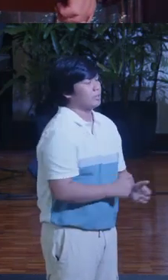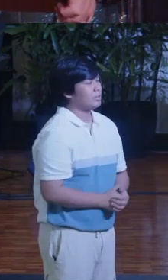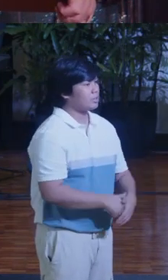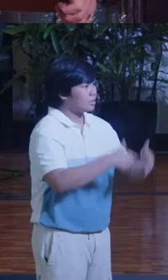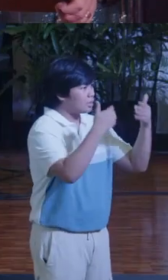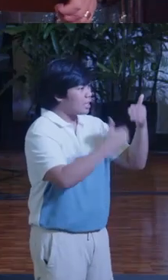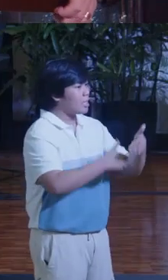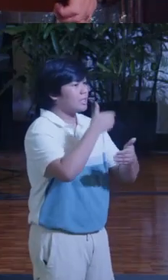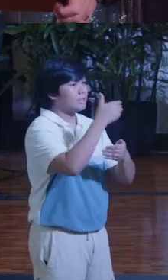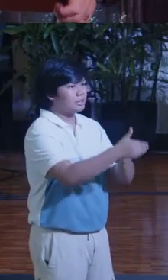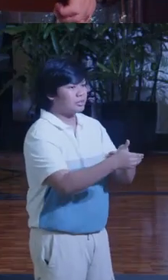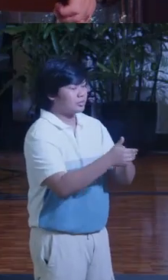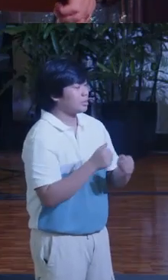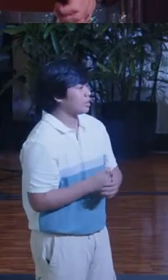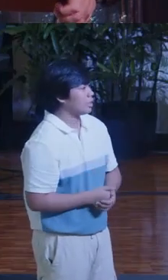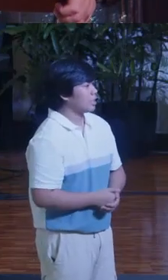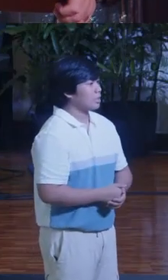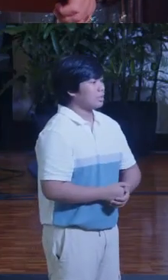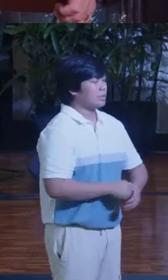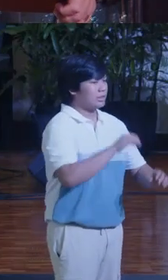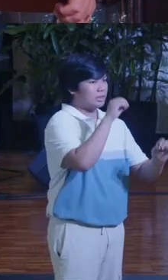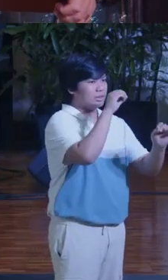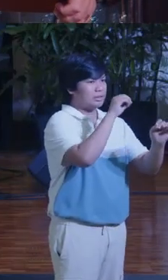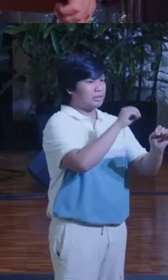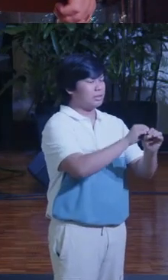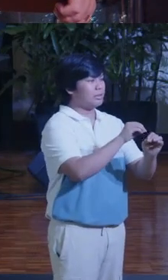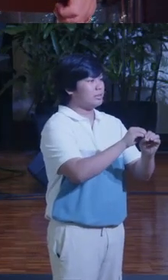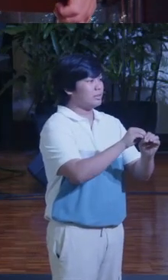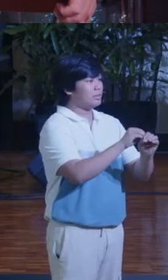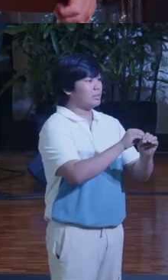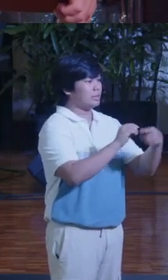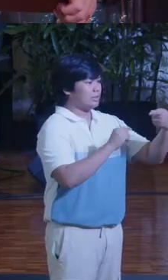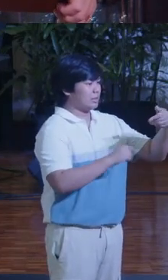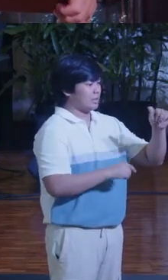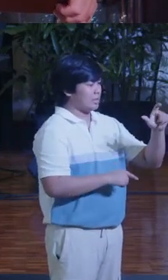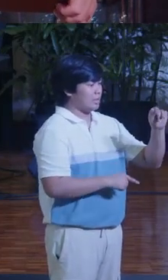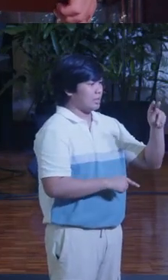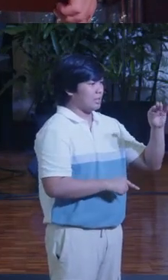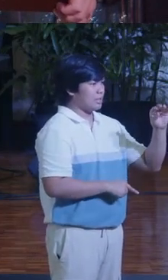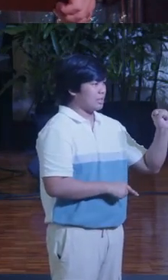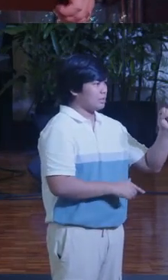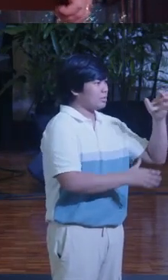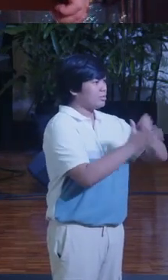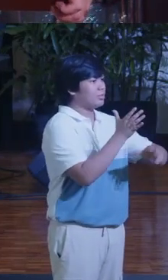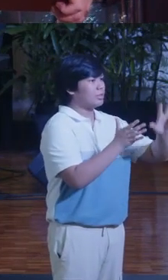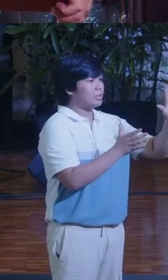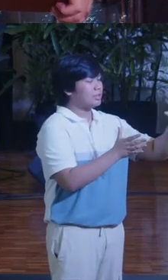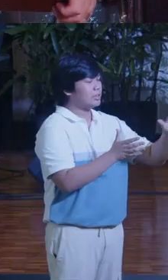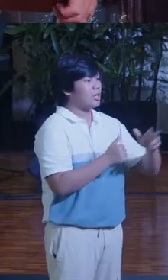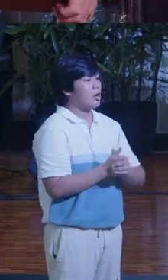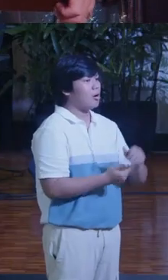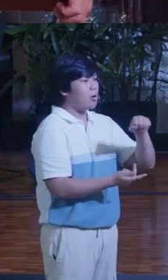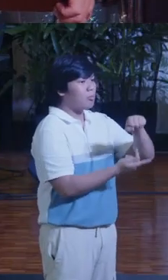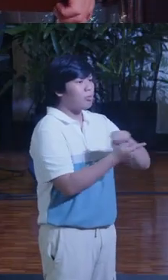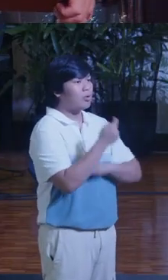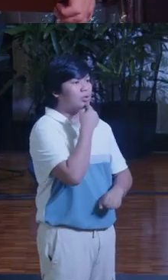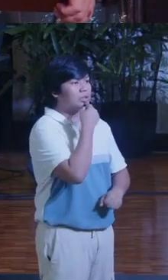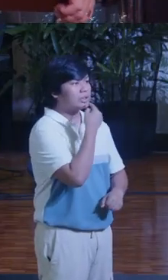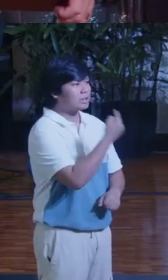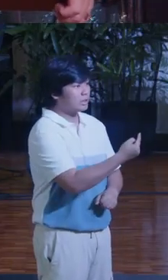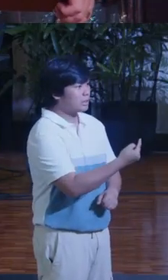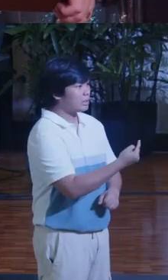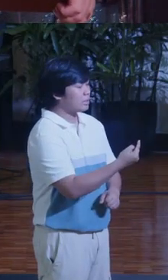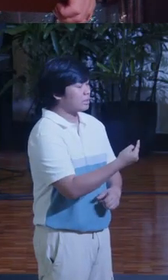3:6. Tapos sa Galatians 3:8, nag-quote na naman siya.